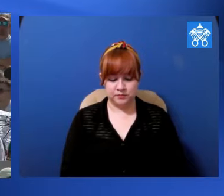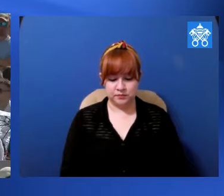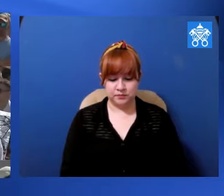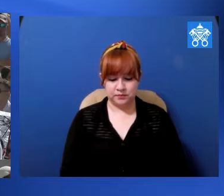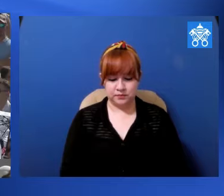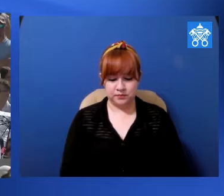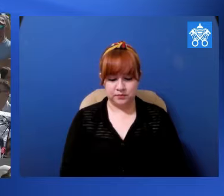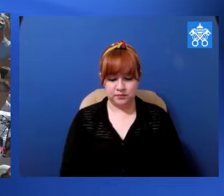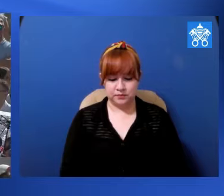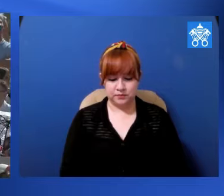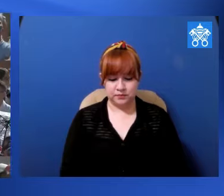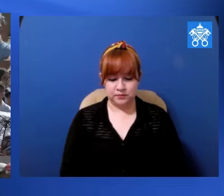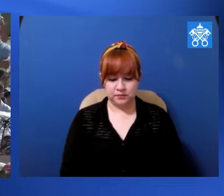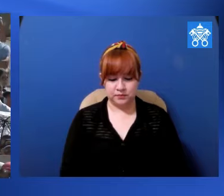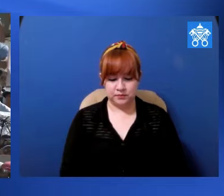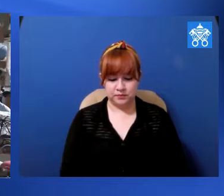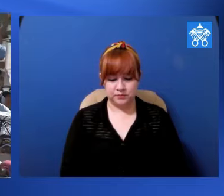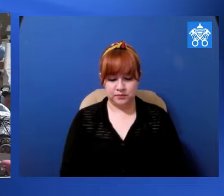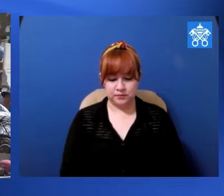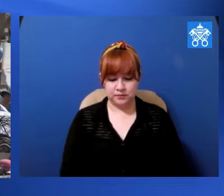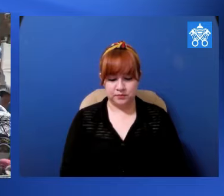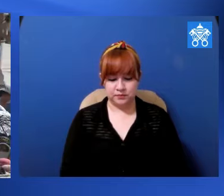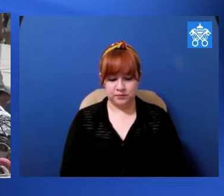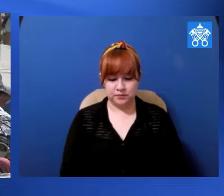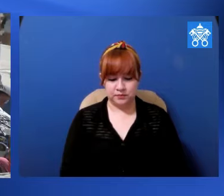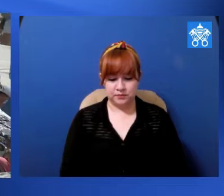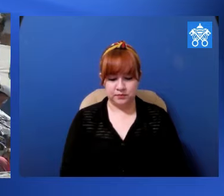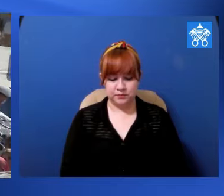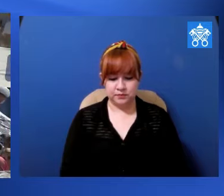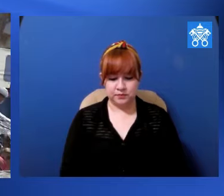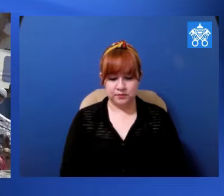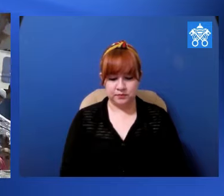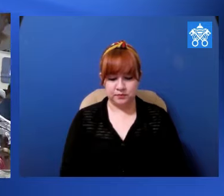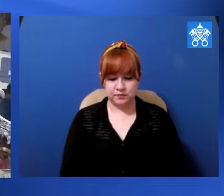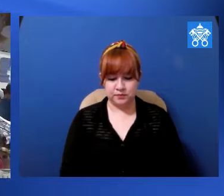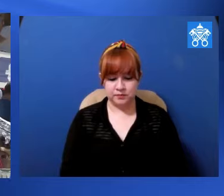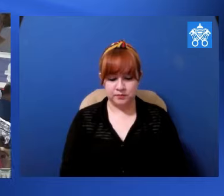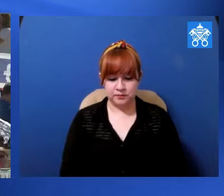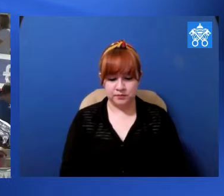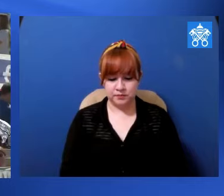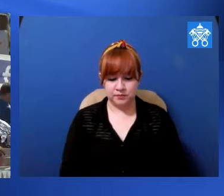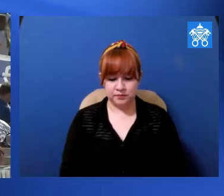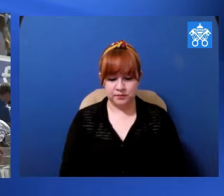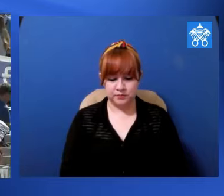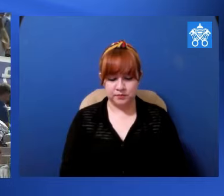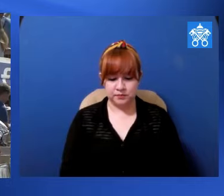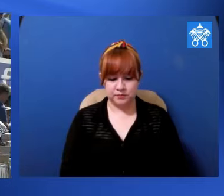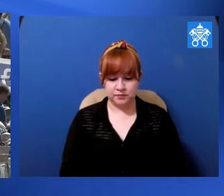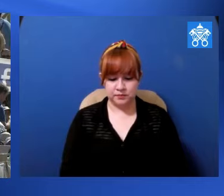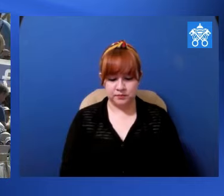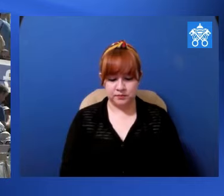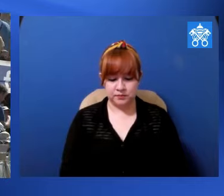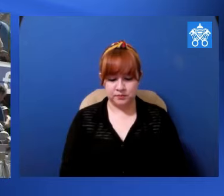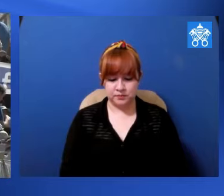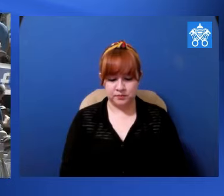mówi, kierowani Duchem Świętym mówili od Boga święci ludzie. W centrum